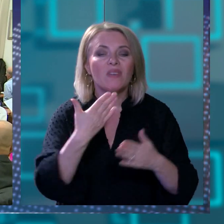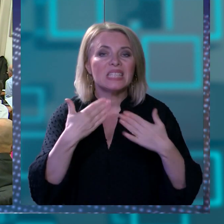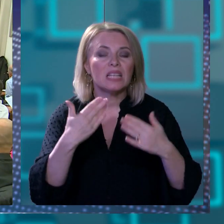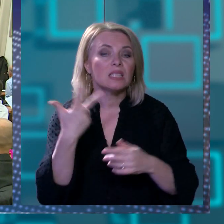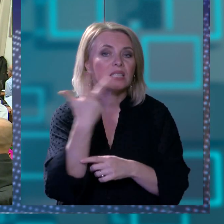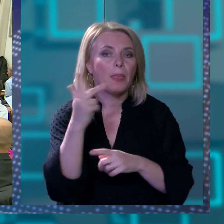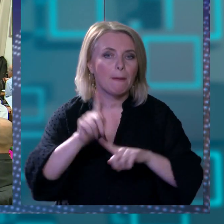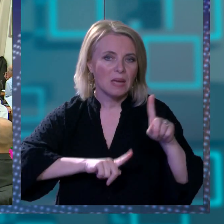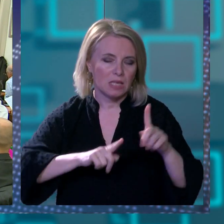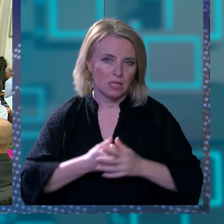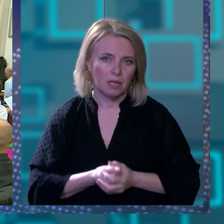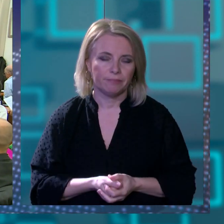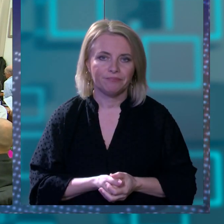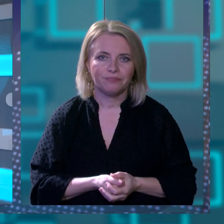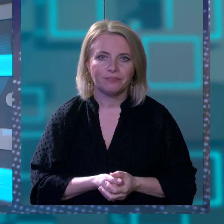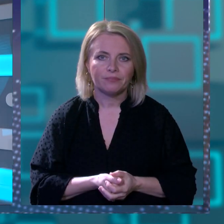3 mjeseca.